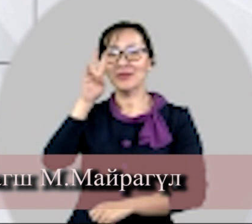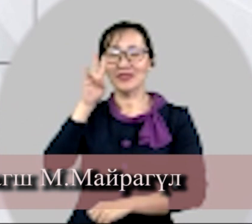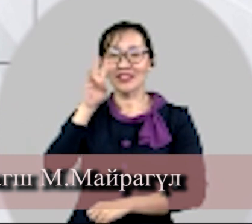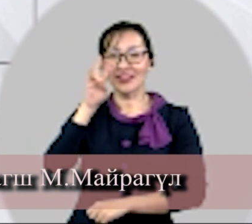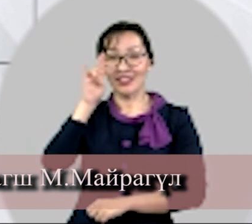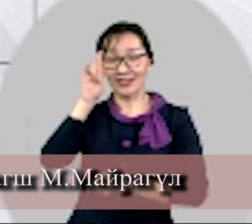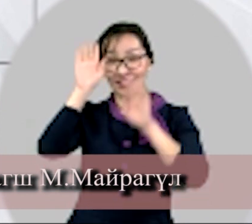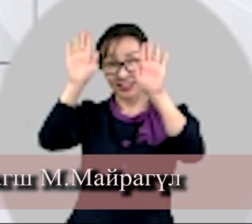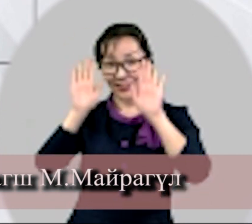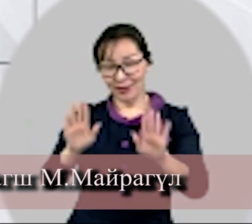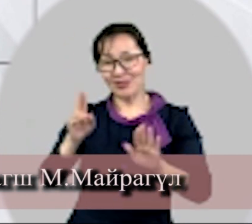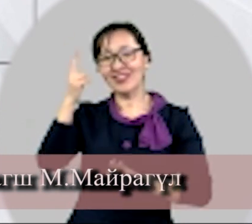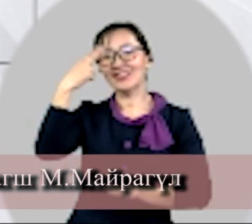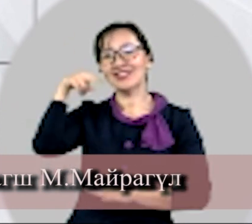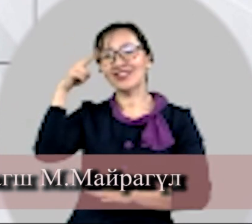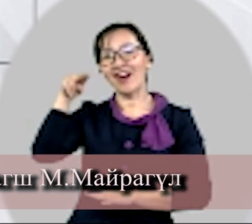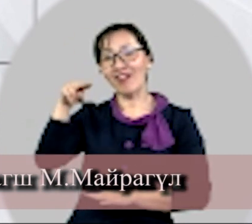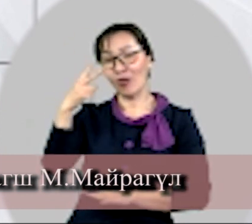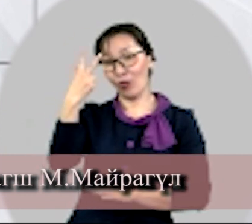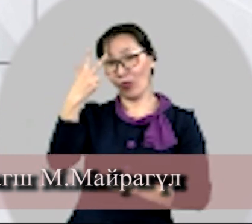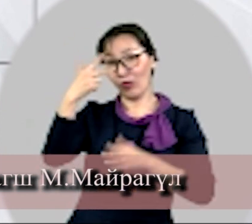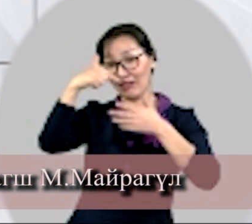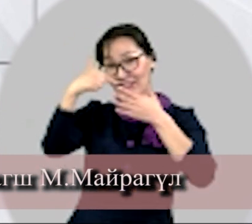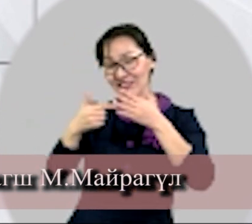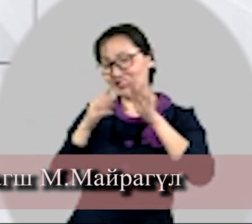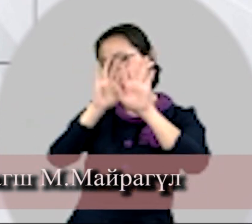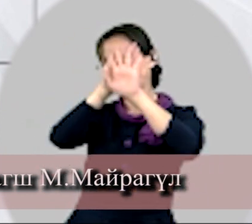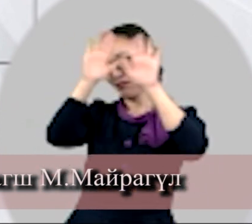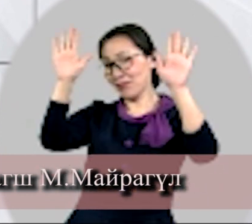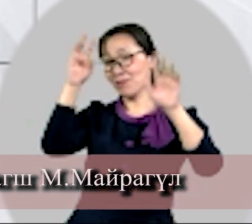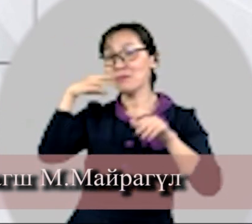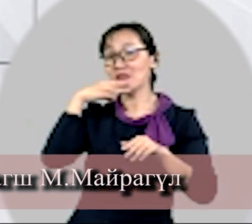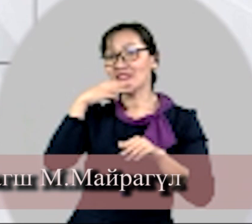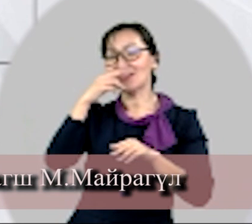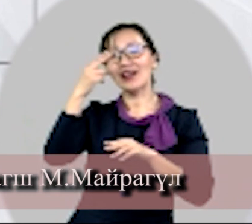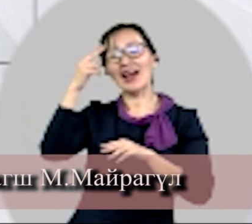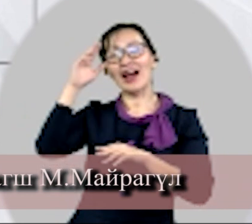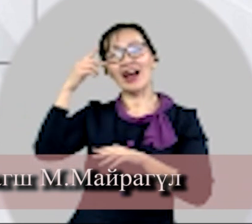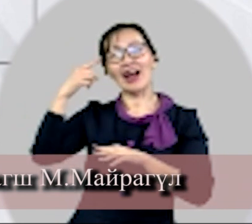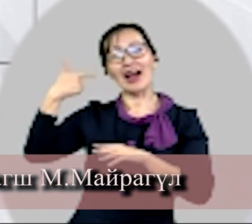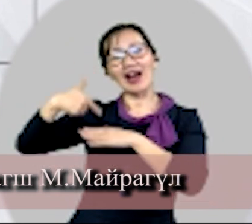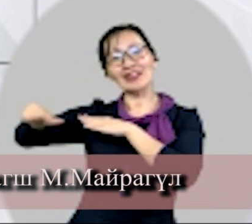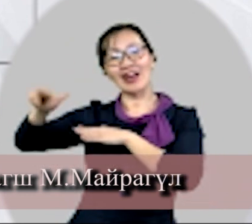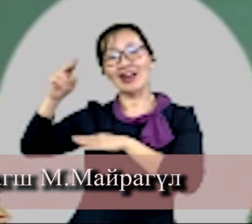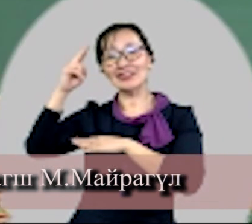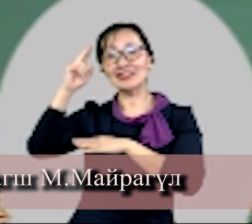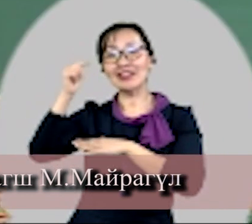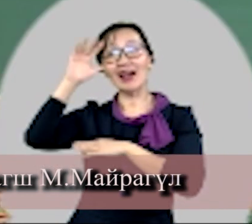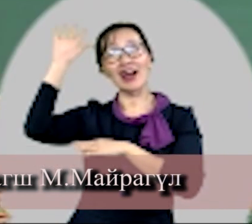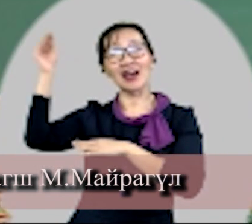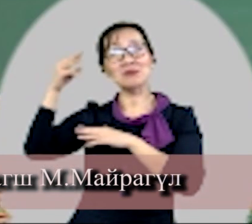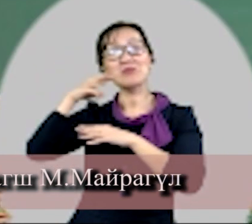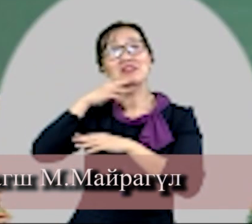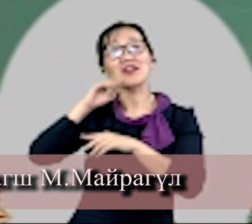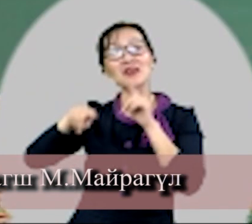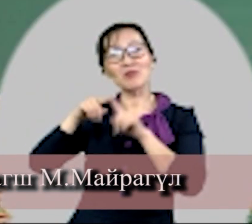Бүгін, яғни екінші айдың үші. Сыртта ауа райының сынап бағанасы 20 градус суықтықты көрсетуде. Ендеше барлығымыз бірге